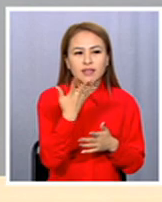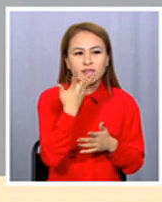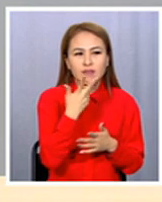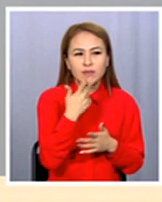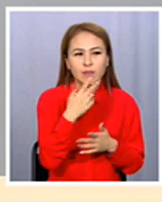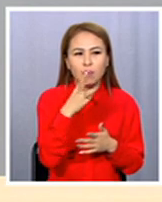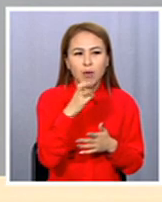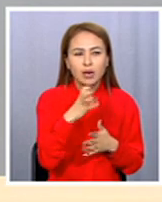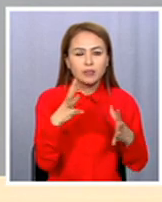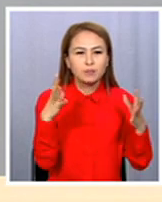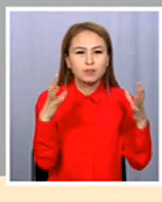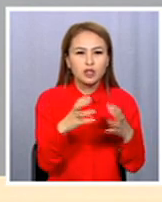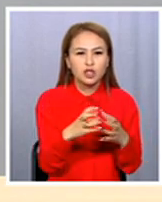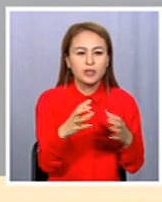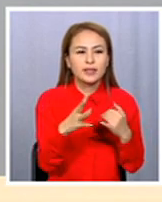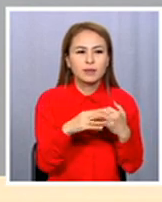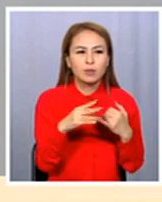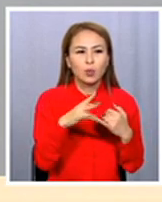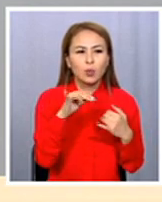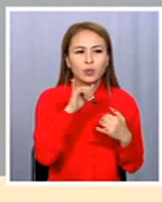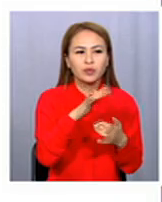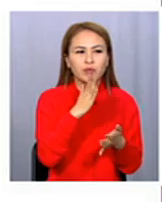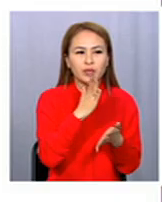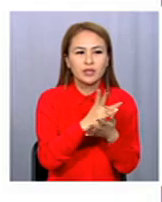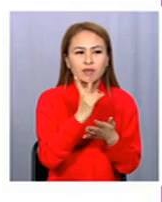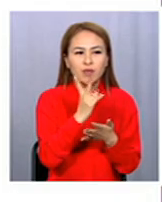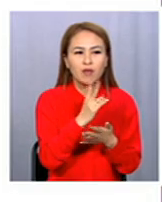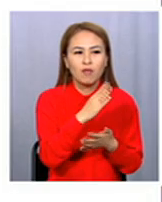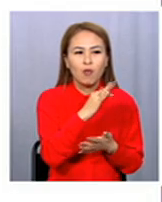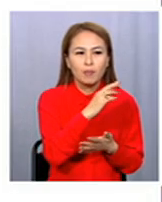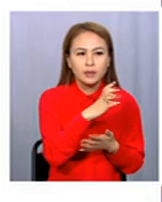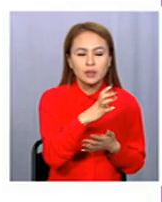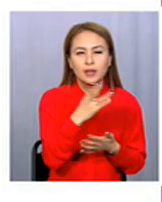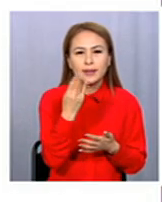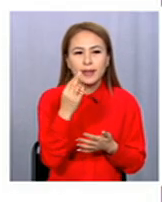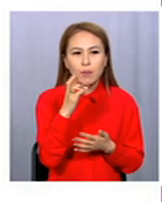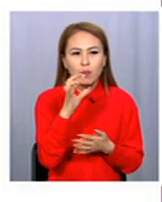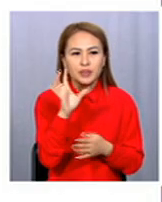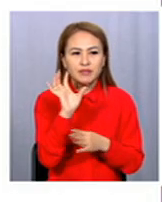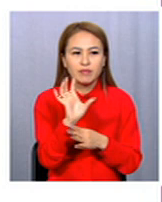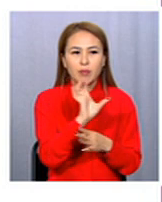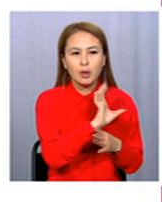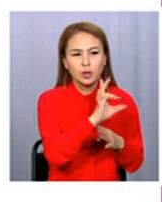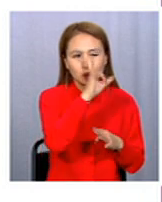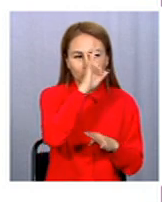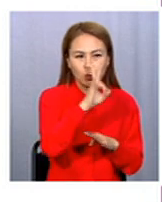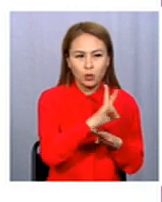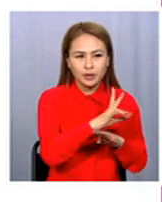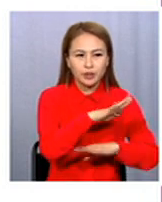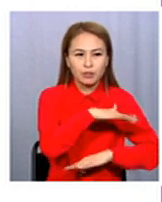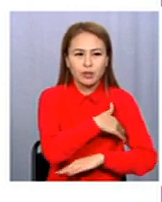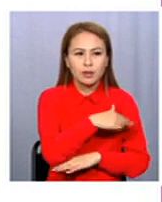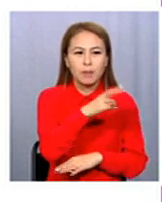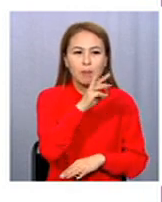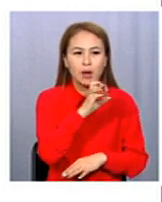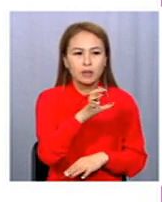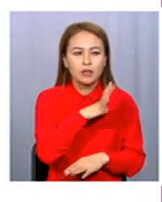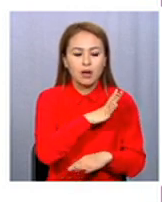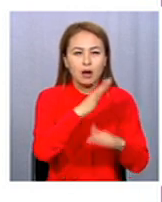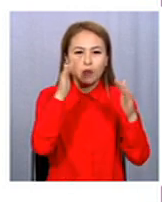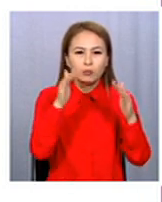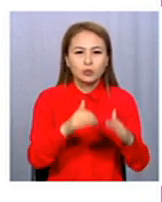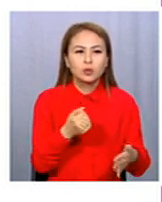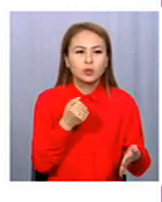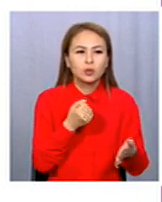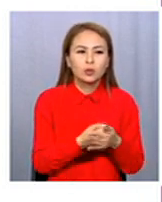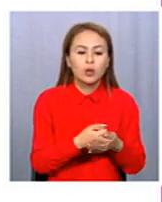меньше Земли, но у него есть два спутника – Фобос и Деймос. Ночью температура на Марсе опускается до